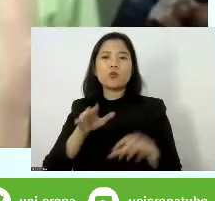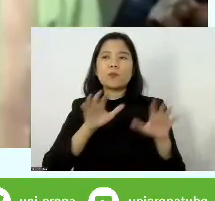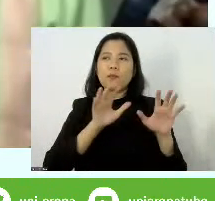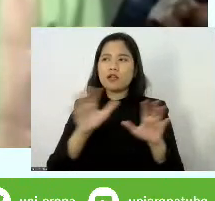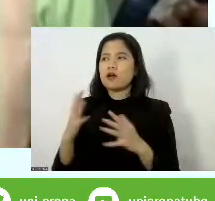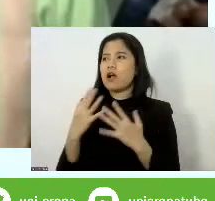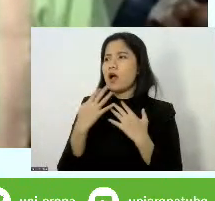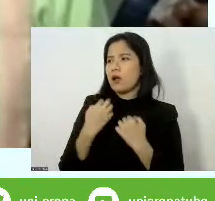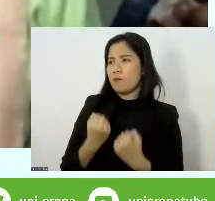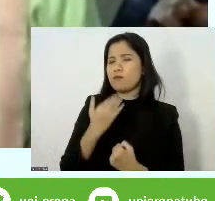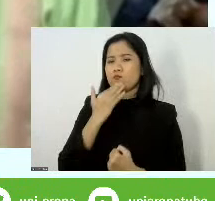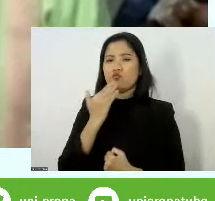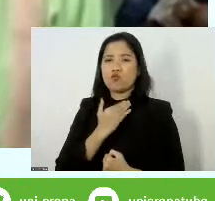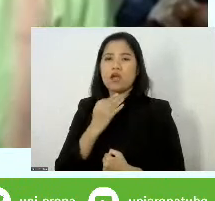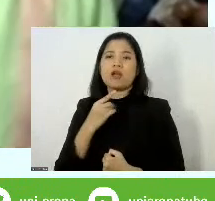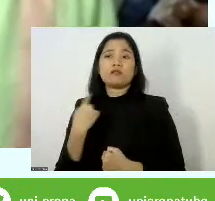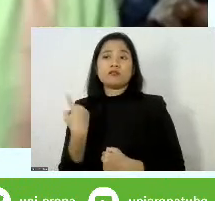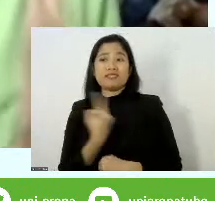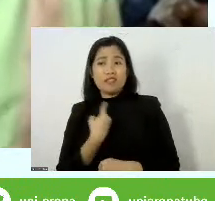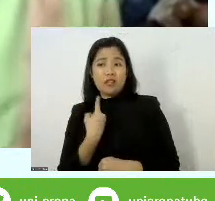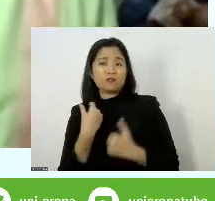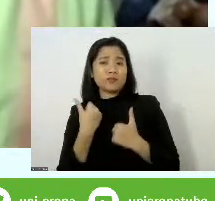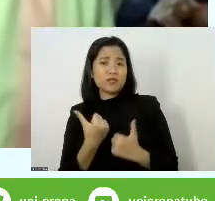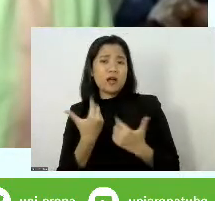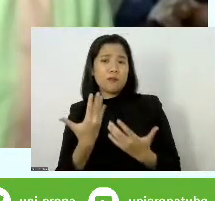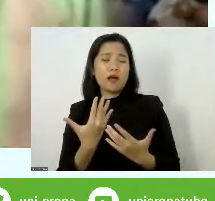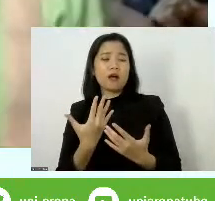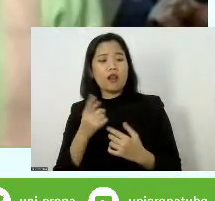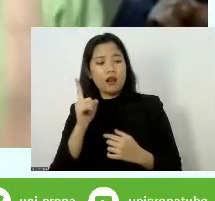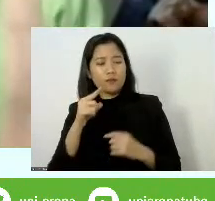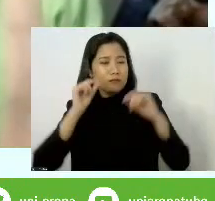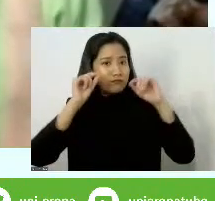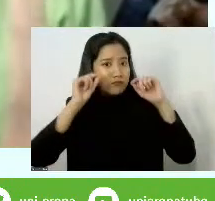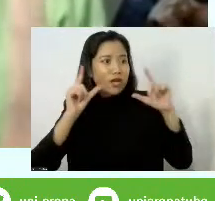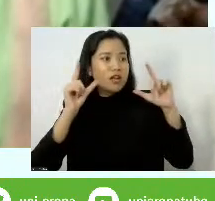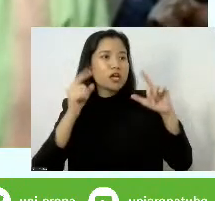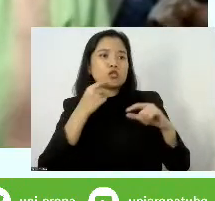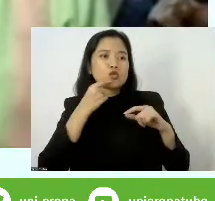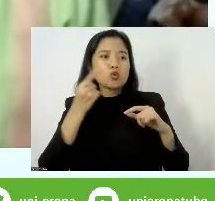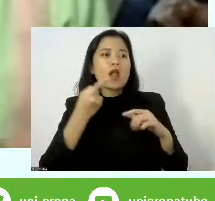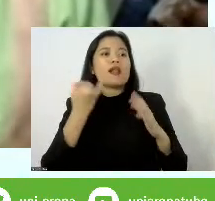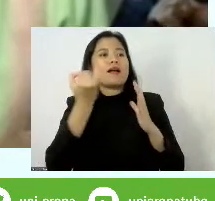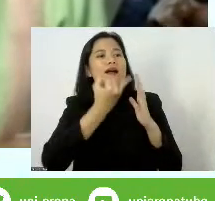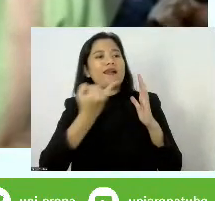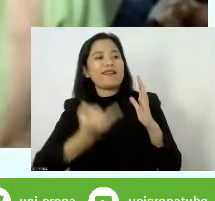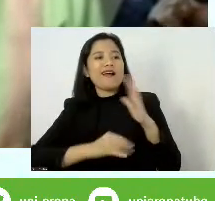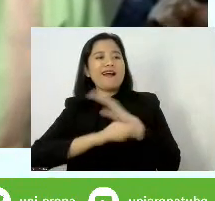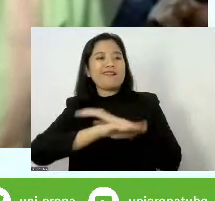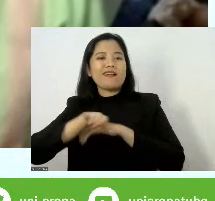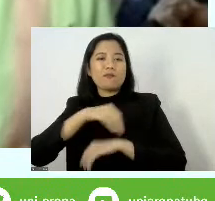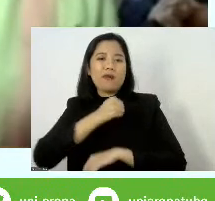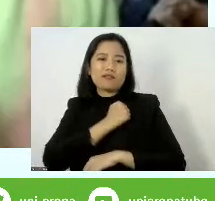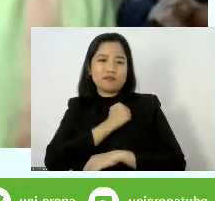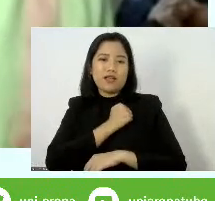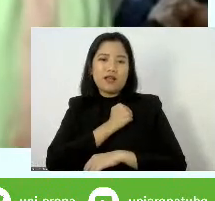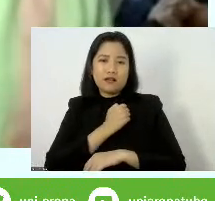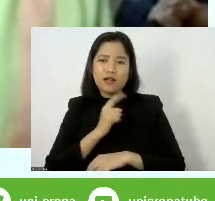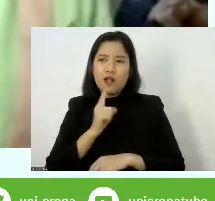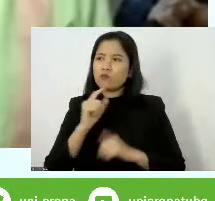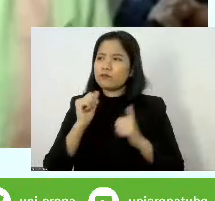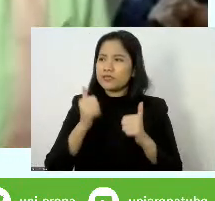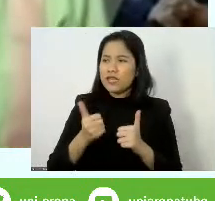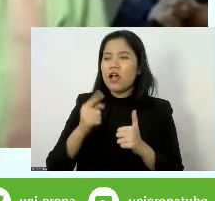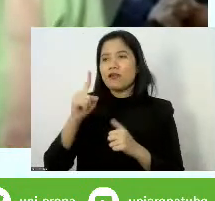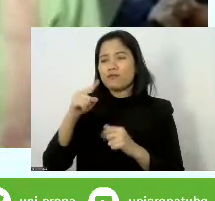harapan terhadap kita semua untuk supaya kita lebih were lagi terhadap karya-karya anak bangsa jadi kalau bisa mulai aware